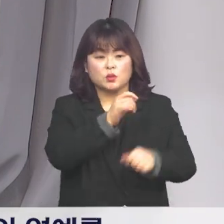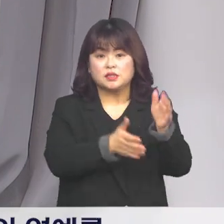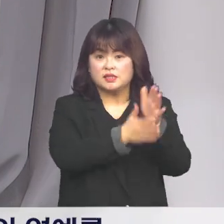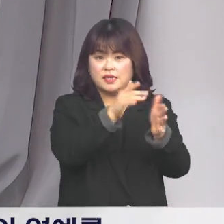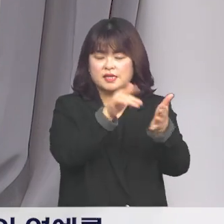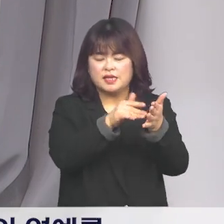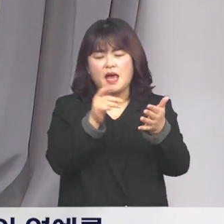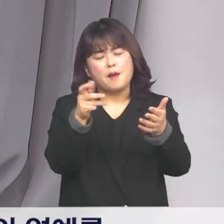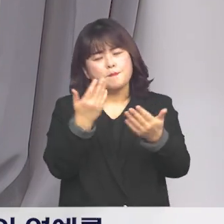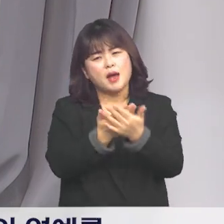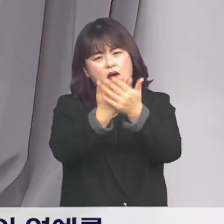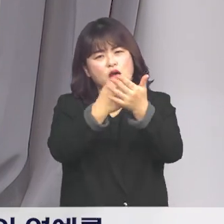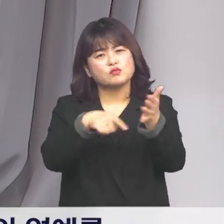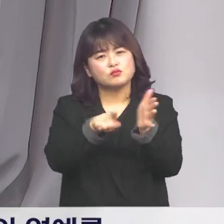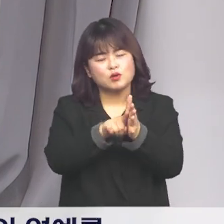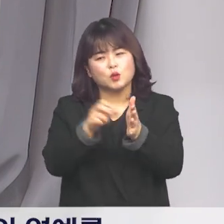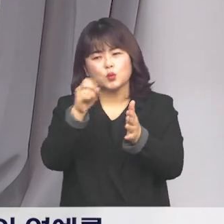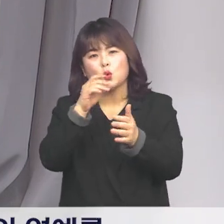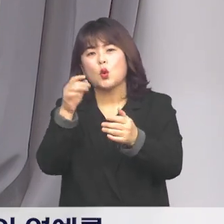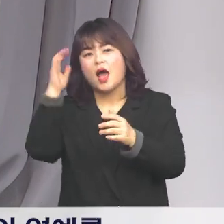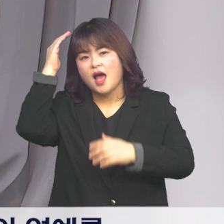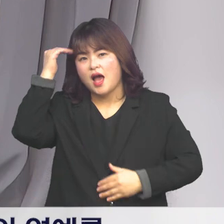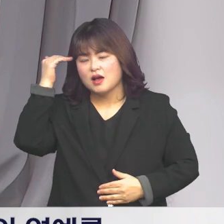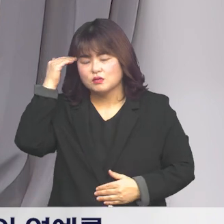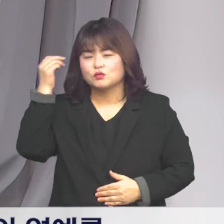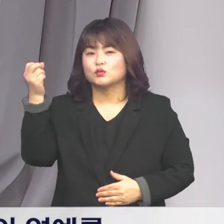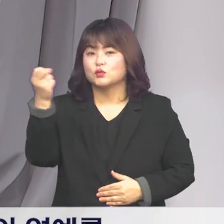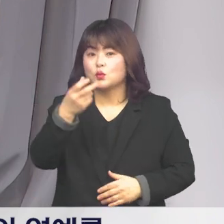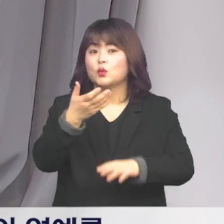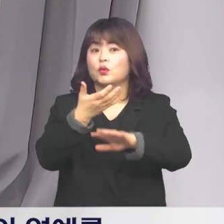우리 용인 특례시를 빛내고 또 대한민국과